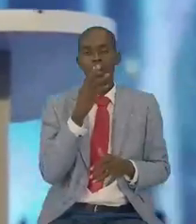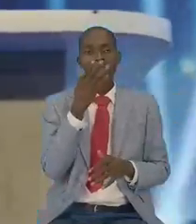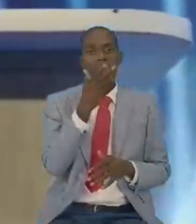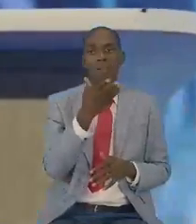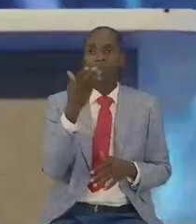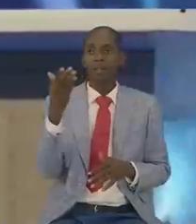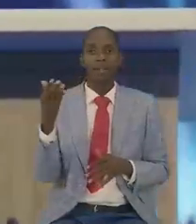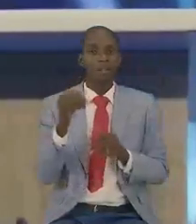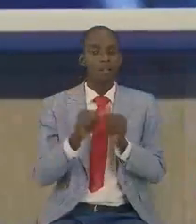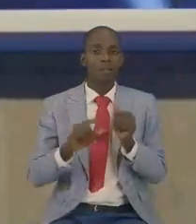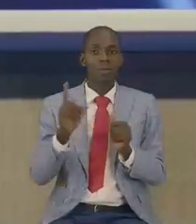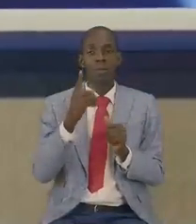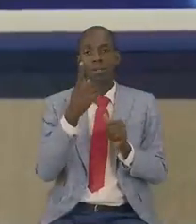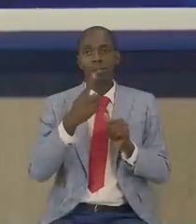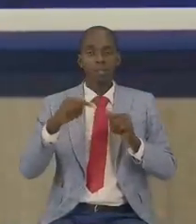Partout.